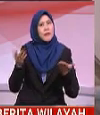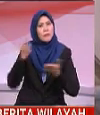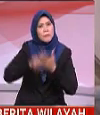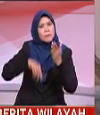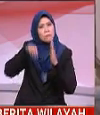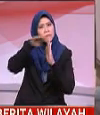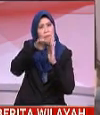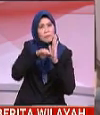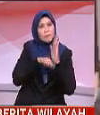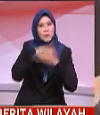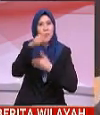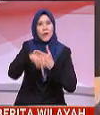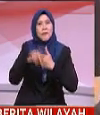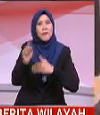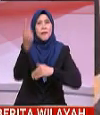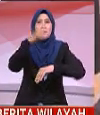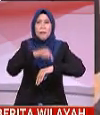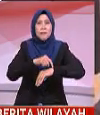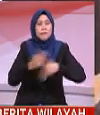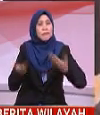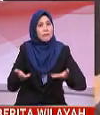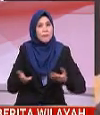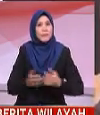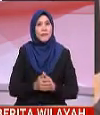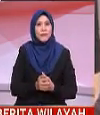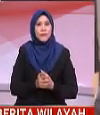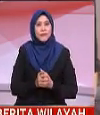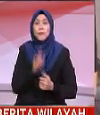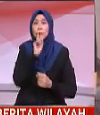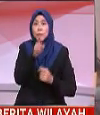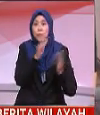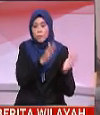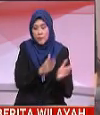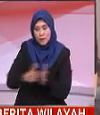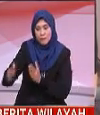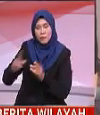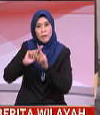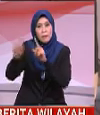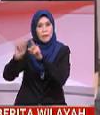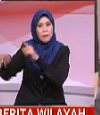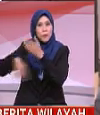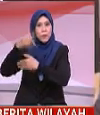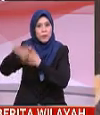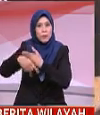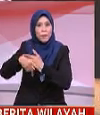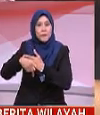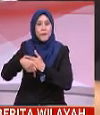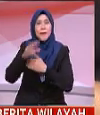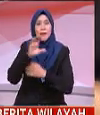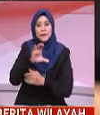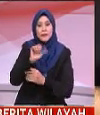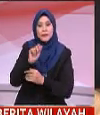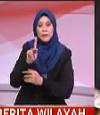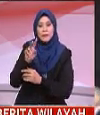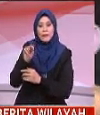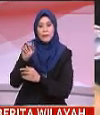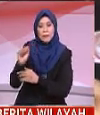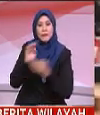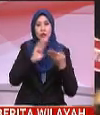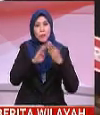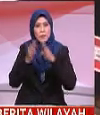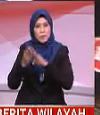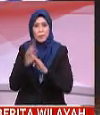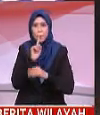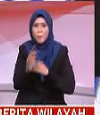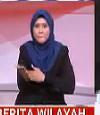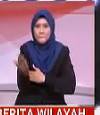yang julung kali diadakan ini, Puan? Okey, kita telah atur pelbagai program sempena Cakna Community ini, iaitu pada